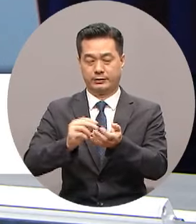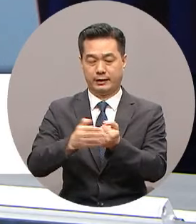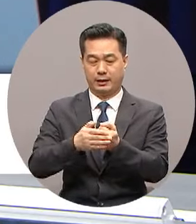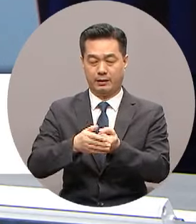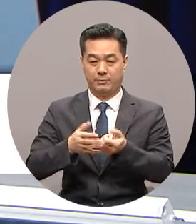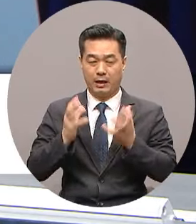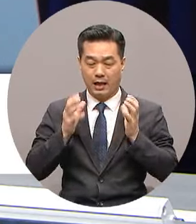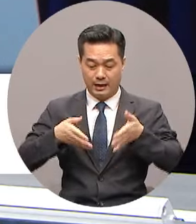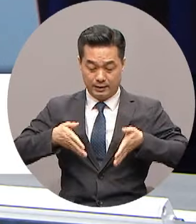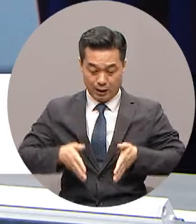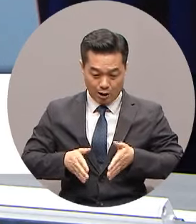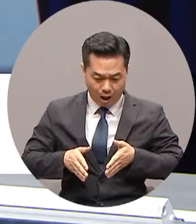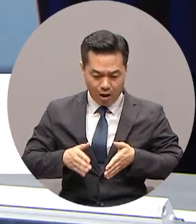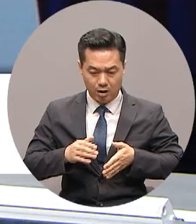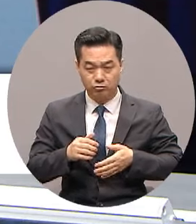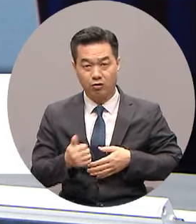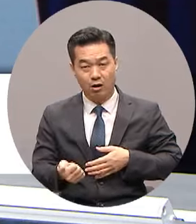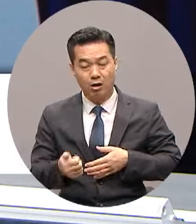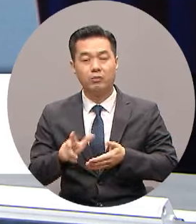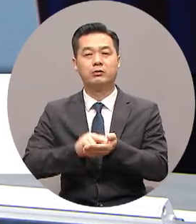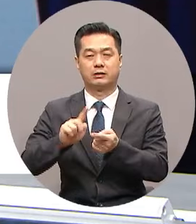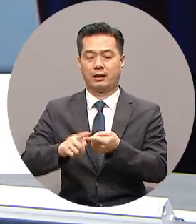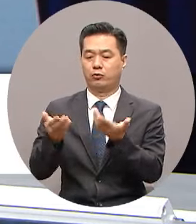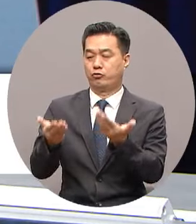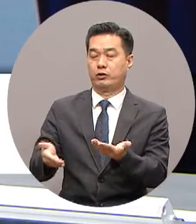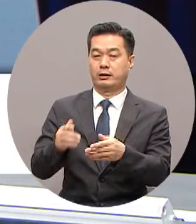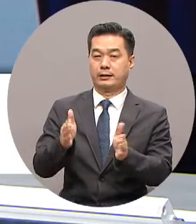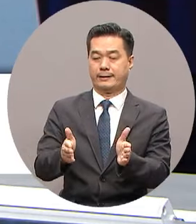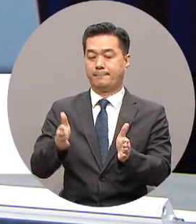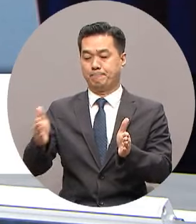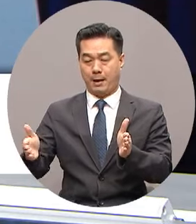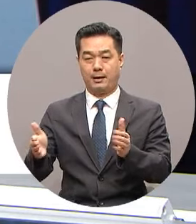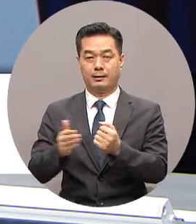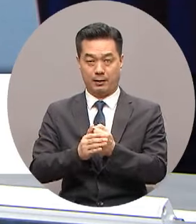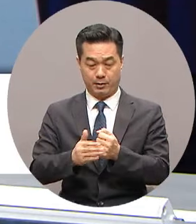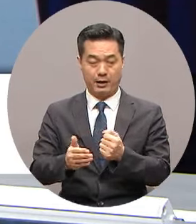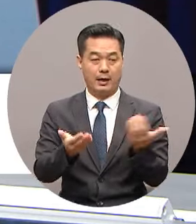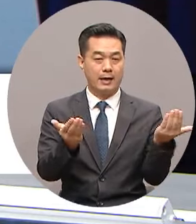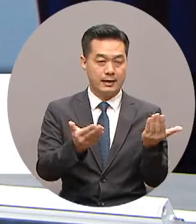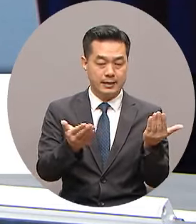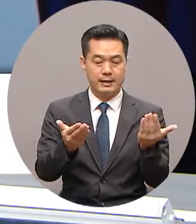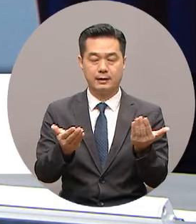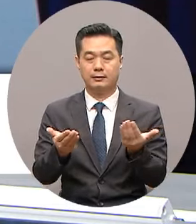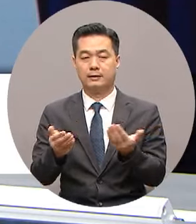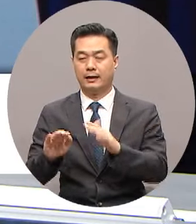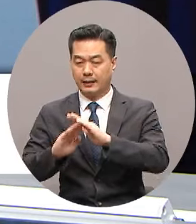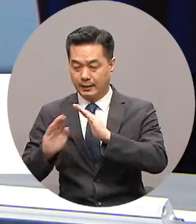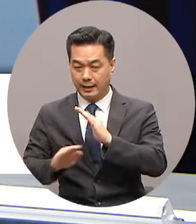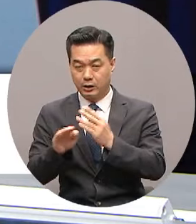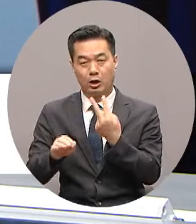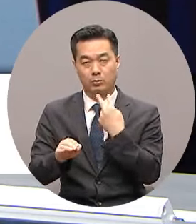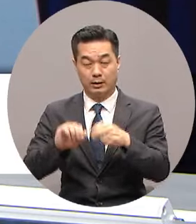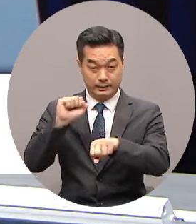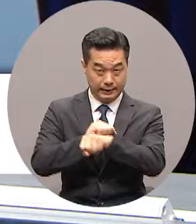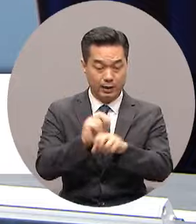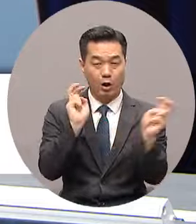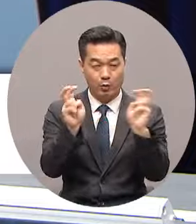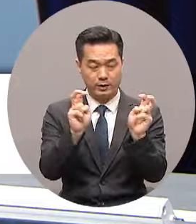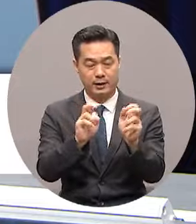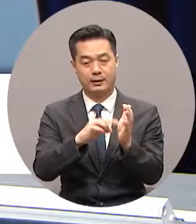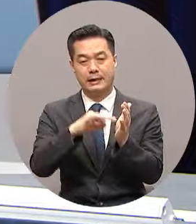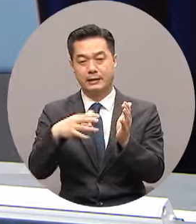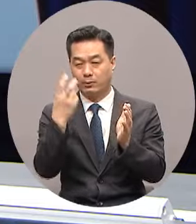신설하겠다고 밝혔습니다 또 일과 가정 균형 우수 기업에는 세무조사를 유예해 주는 방안도 추진됩니다